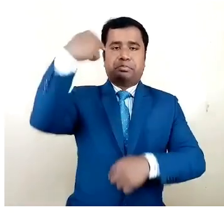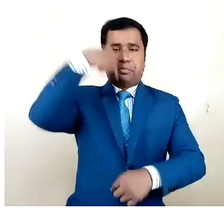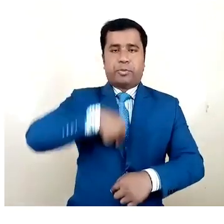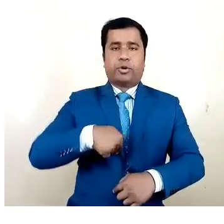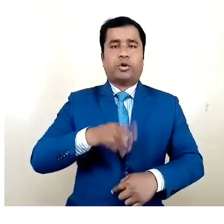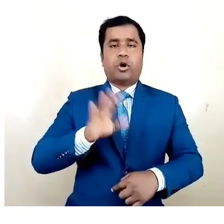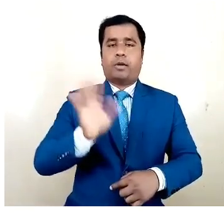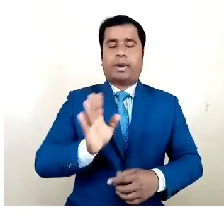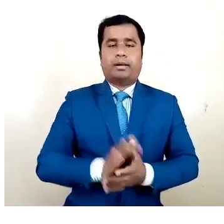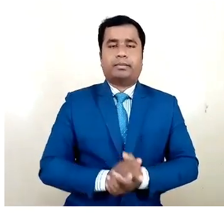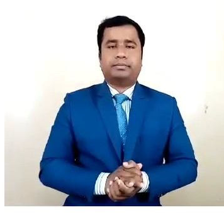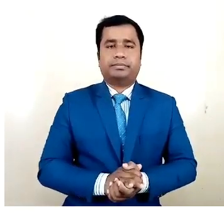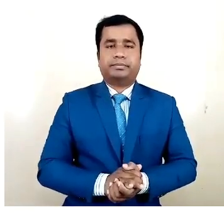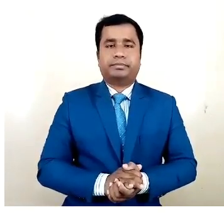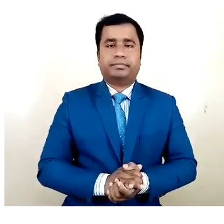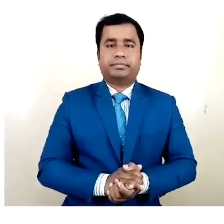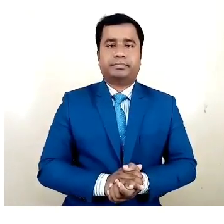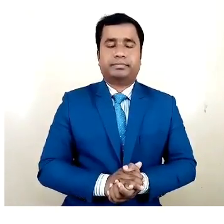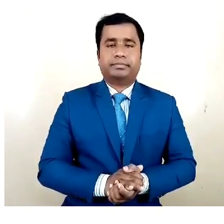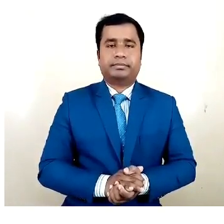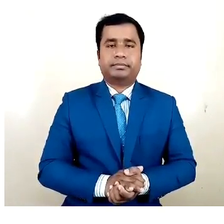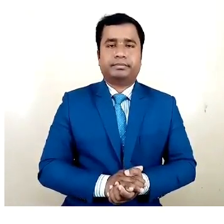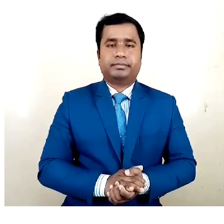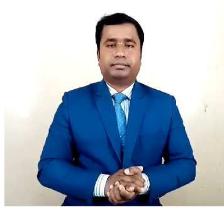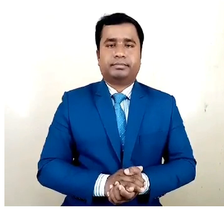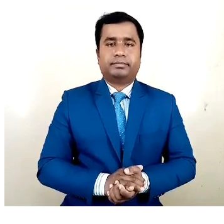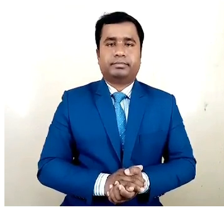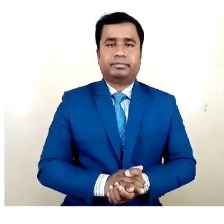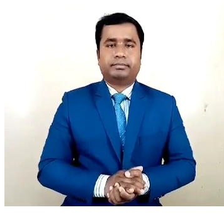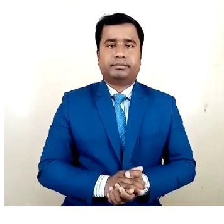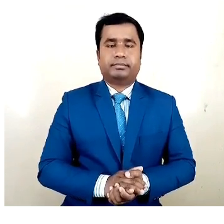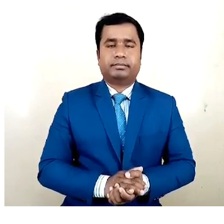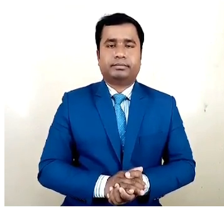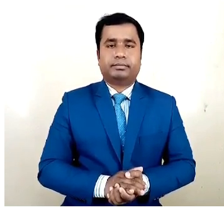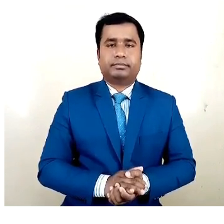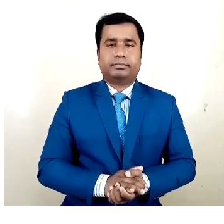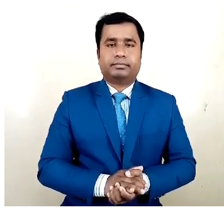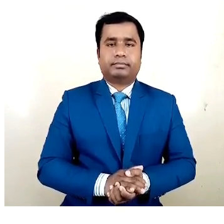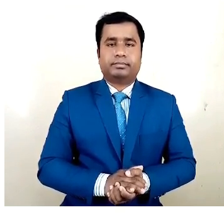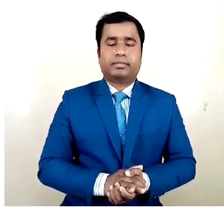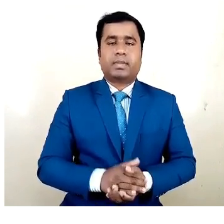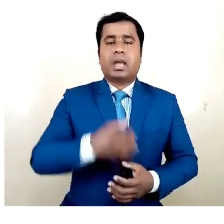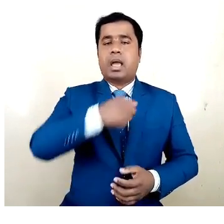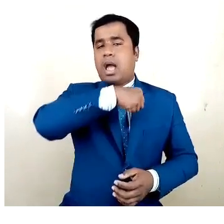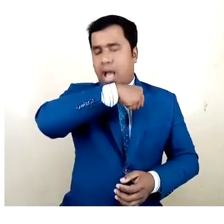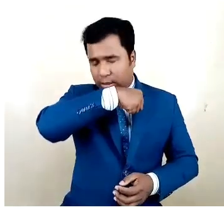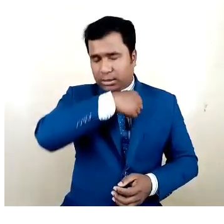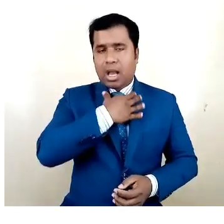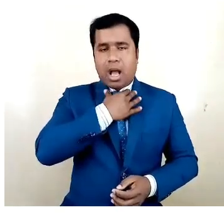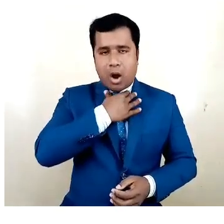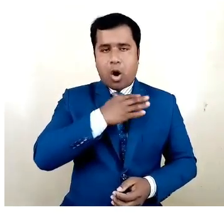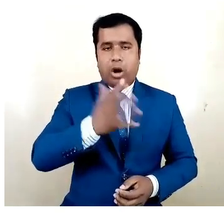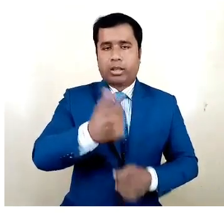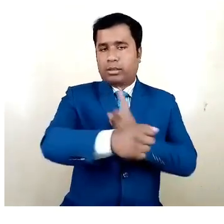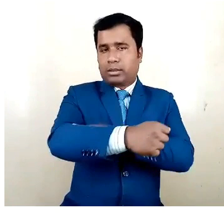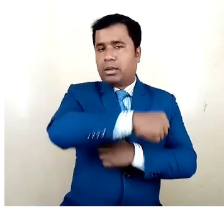মুখ স্পর্শ করা থেকে বিরত থাকতে হবে, যাতে কোনো কারণে ভাইরাস হাতে লেগে গেল সেটা শরীরে প্রবেশ করতে না পারে। হাঁচি বা কাশি